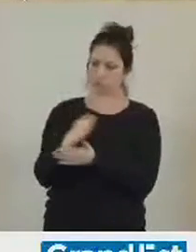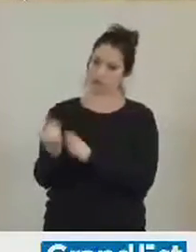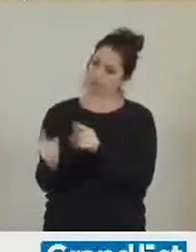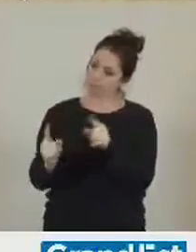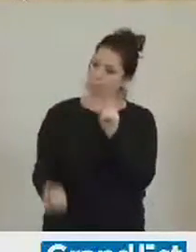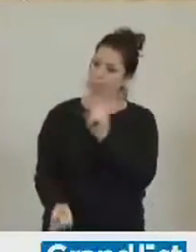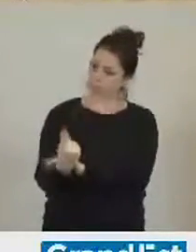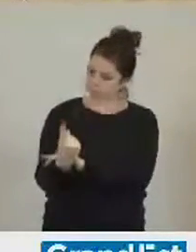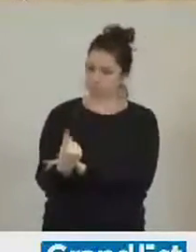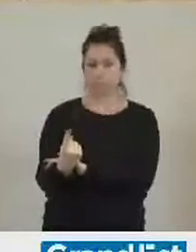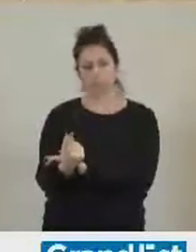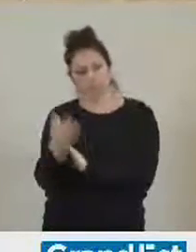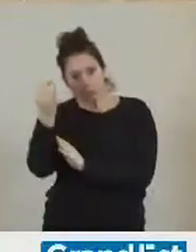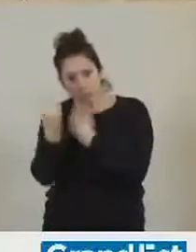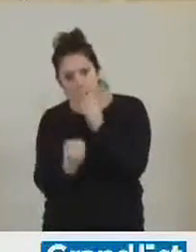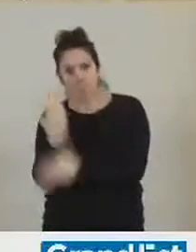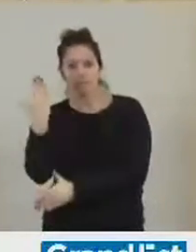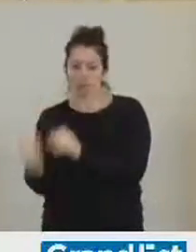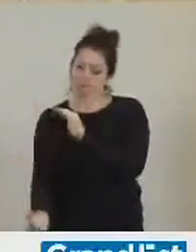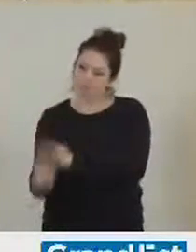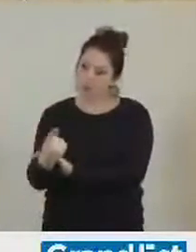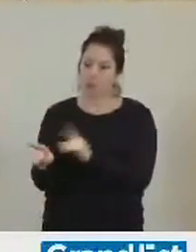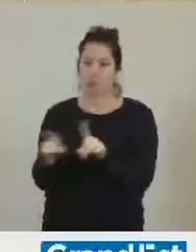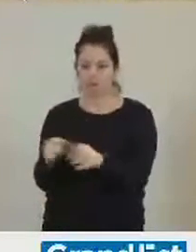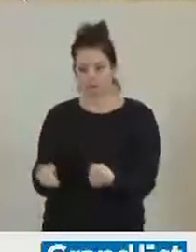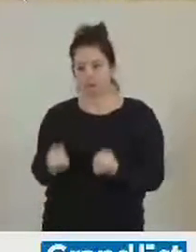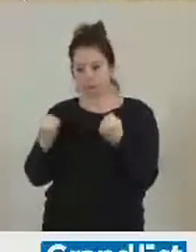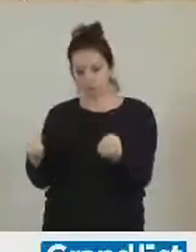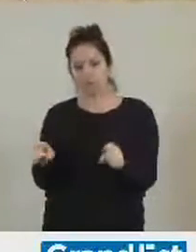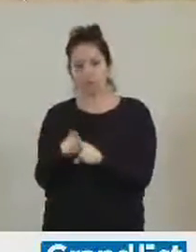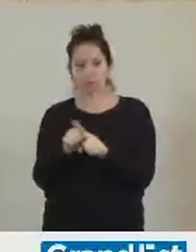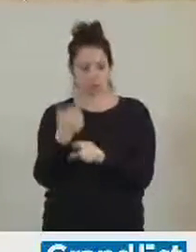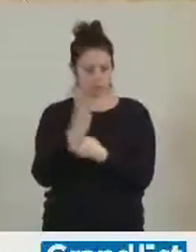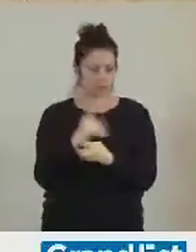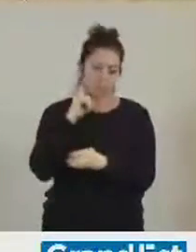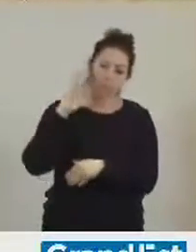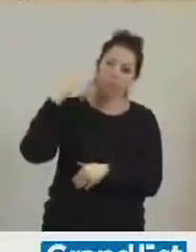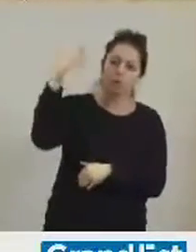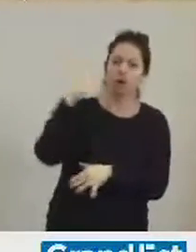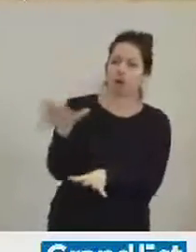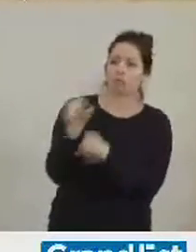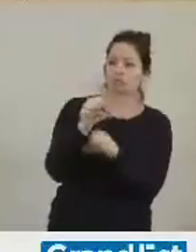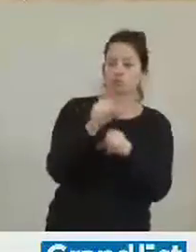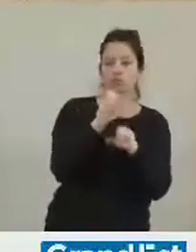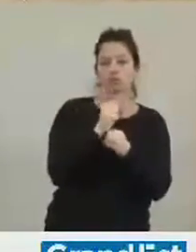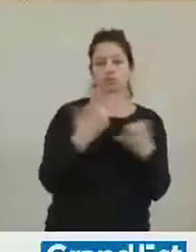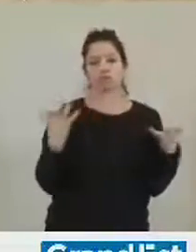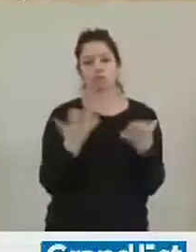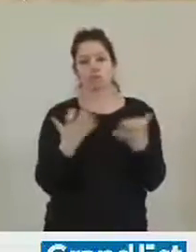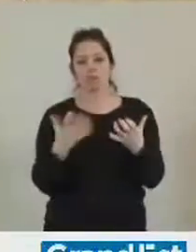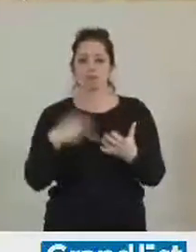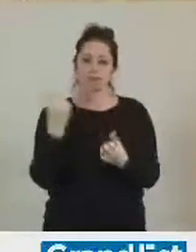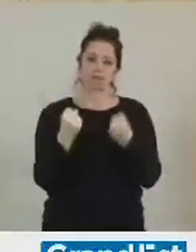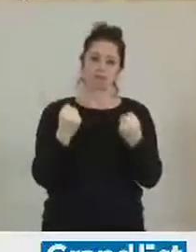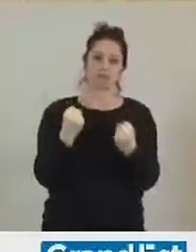originaux, mais ils sont également solides et vecteurs à terme d'embauche. Nous souhaitons renforcer les moyens en développant le partenariat avec les